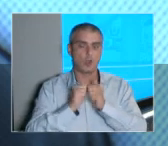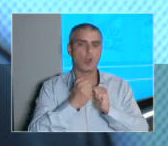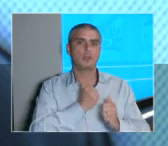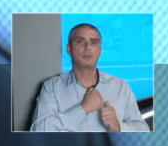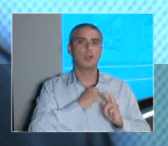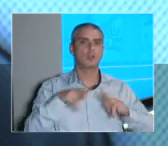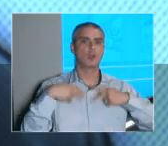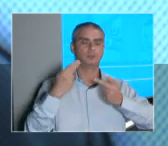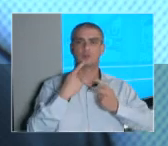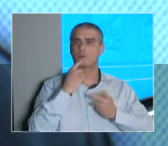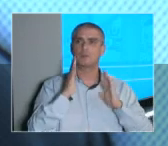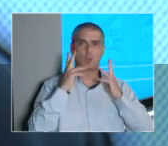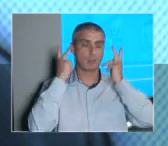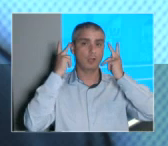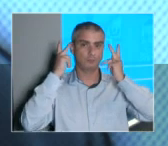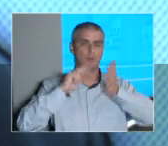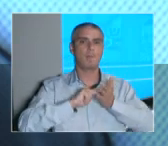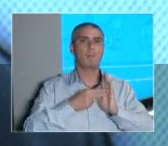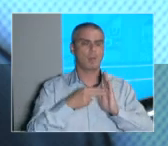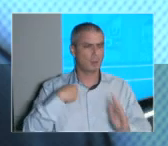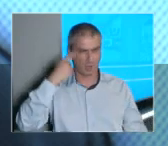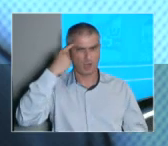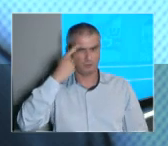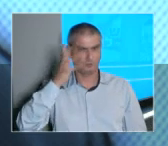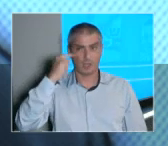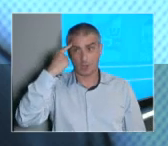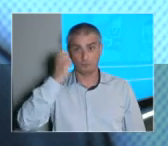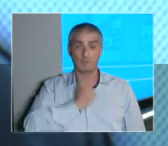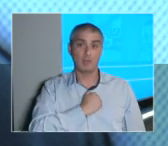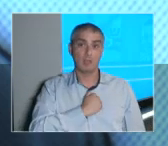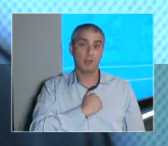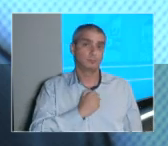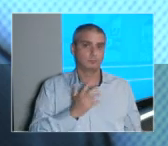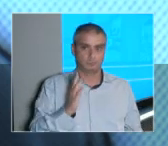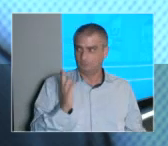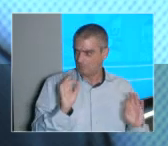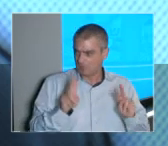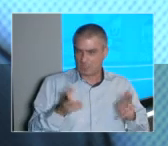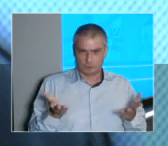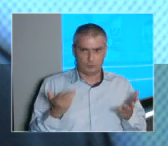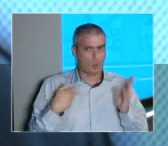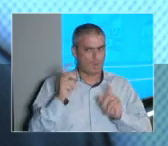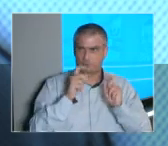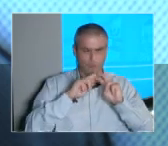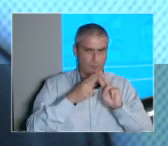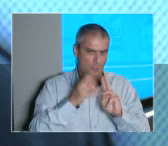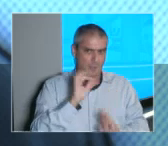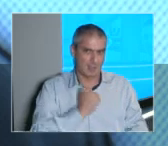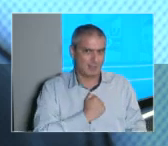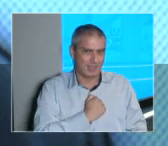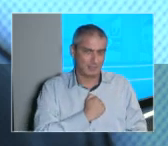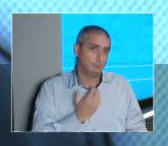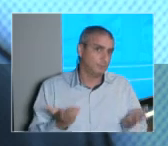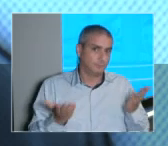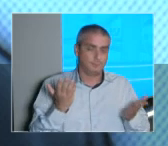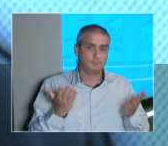הדת חוזרת כמגדירה מאוד חשובה בפוליטיקה. חשבת, אפשר היה לחשוב שהדת מאוד קיימת, כי רוב האנשים בעולם, בכל דתיים, כך